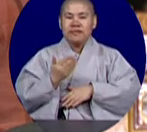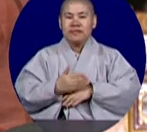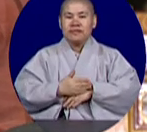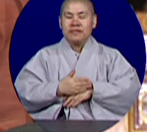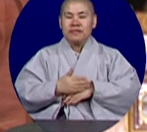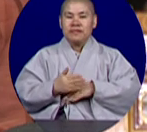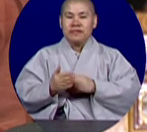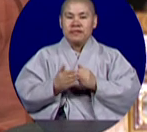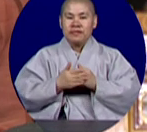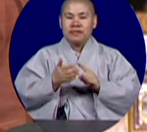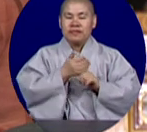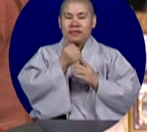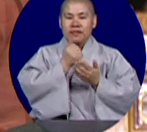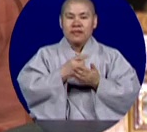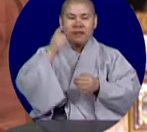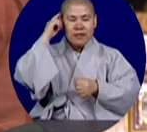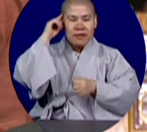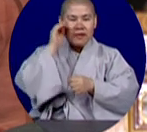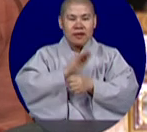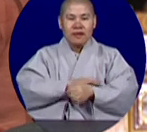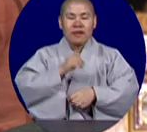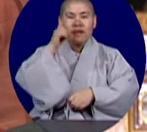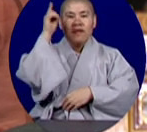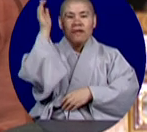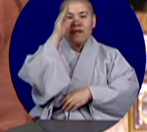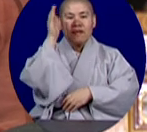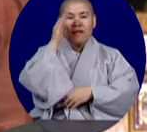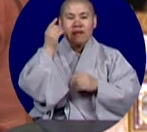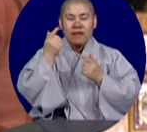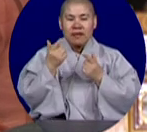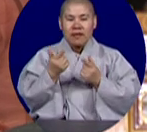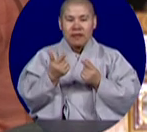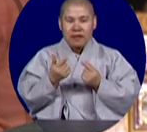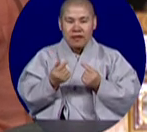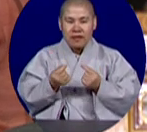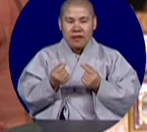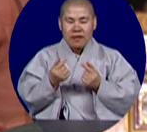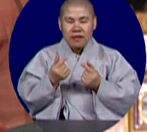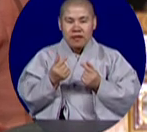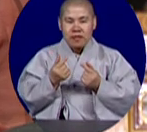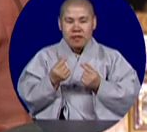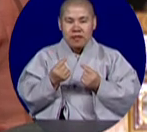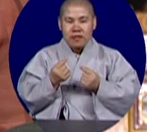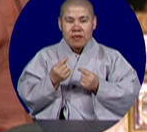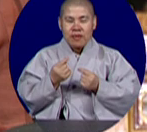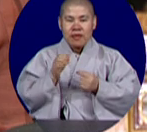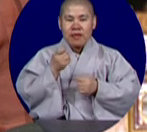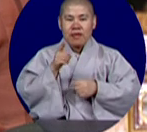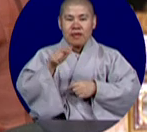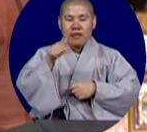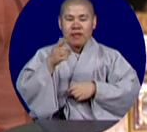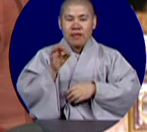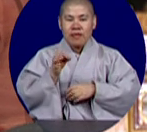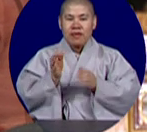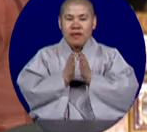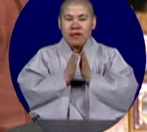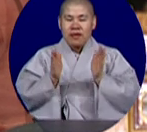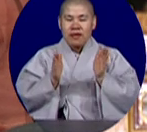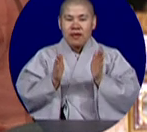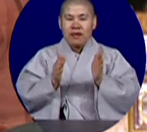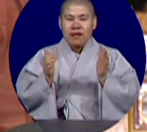그래서 부처님의 지혜는 허공과 같다. 허공과 같은 이런 건데, 허공이 시작이 있나요? 끝이 있나요?